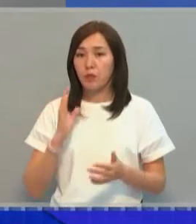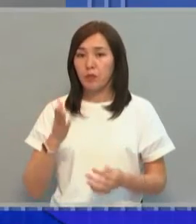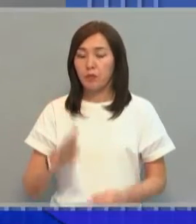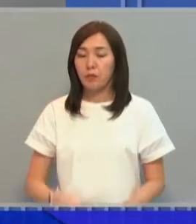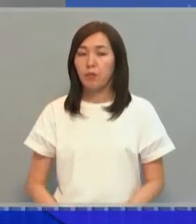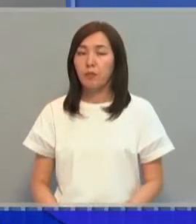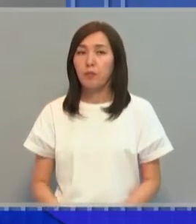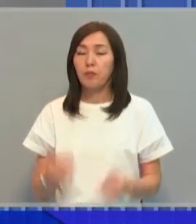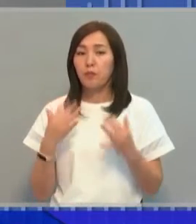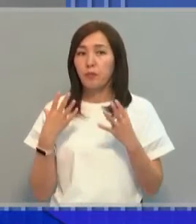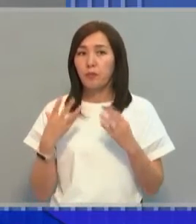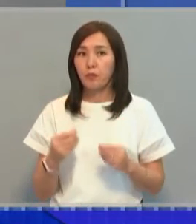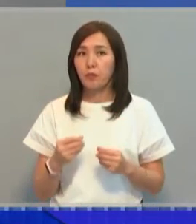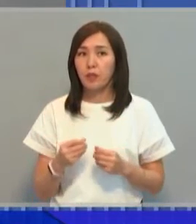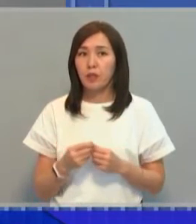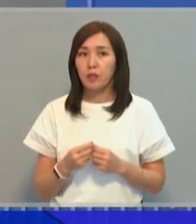береді.